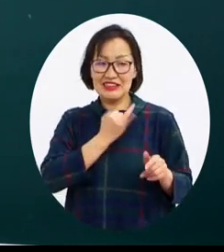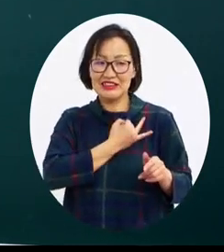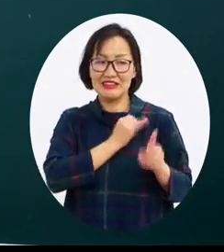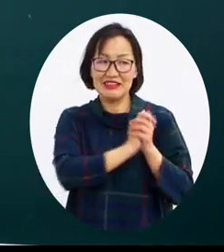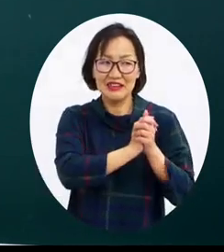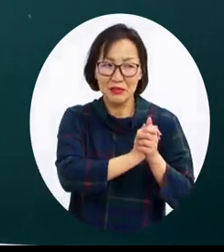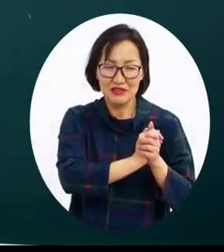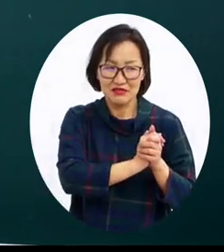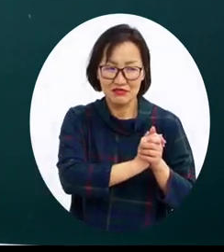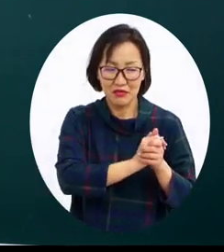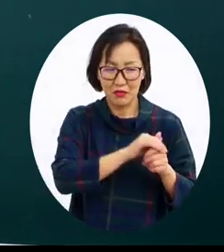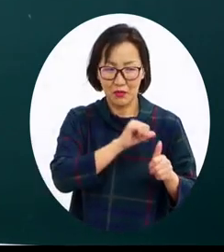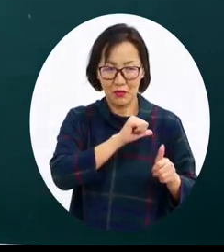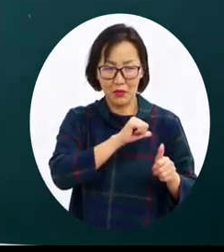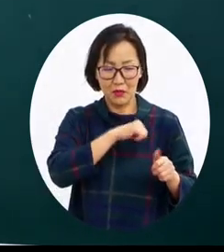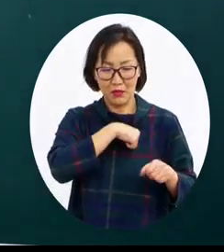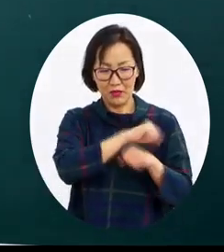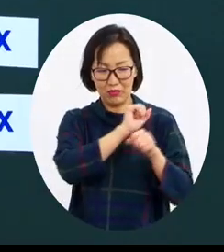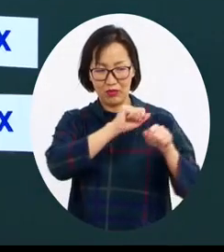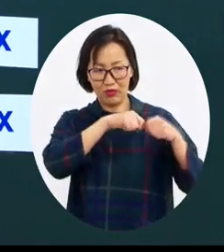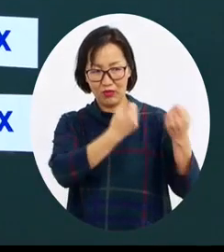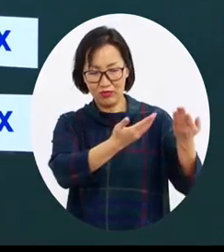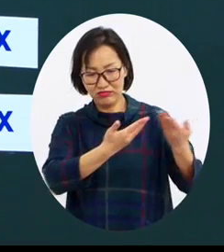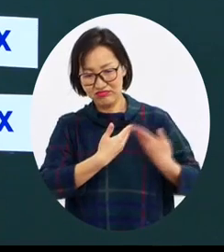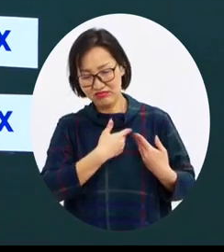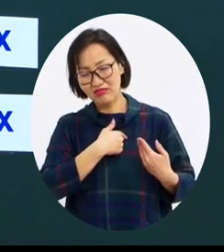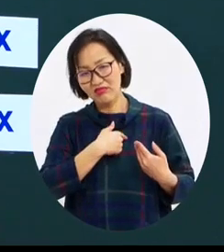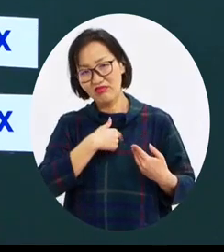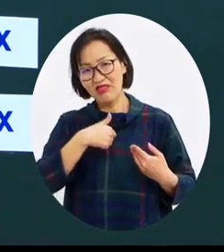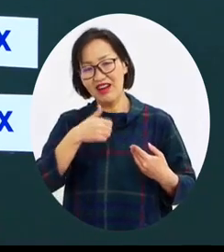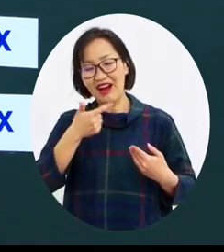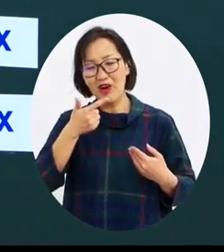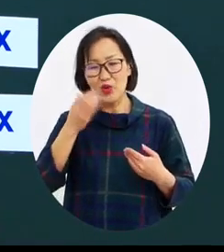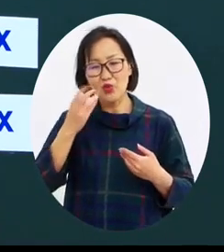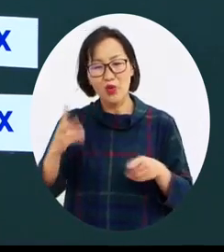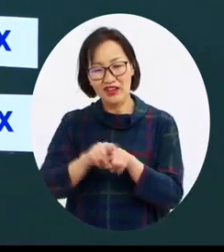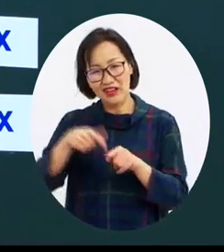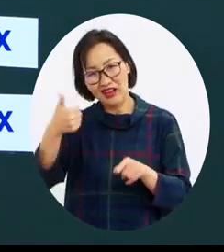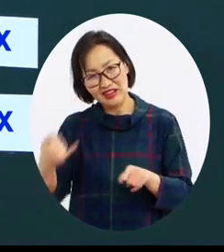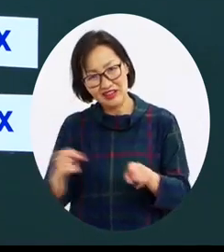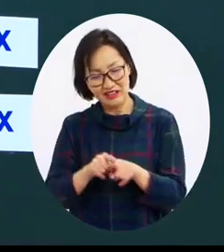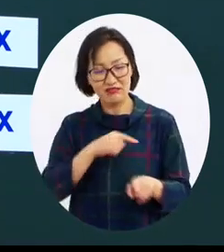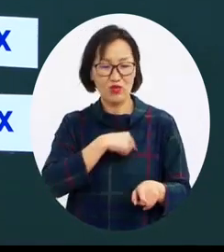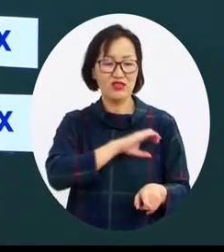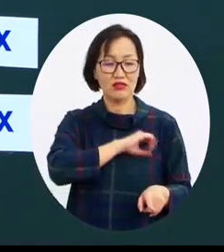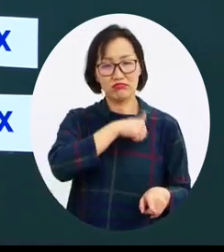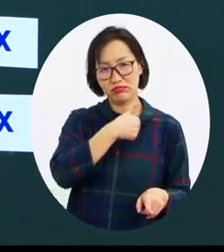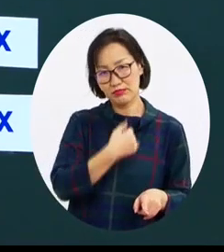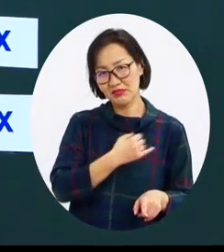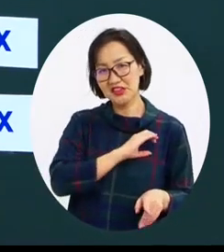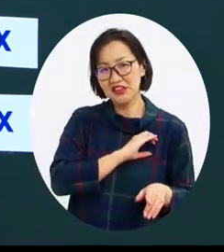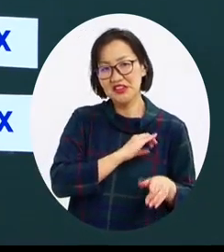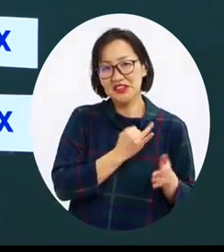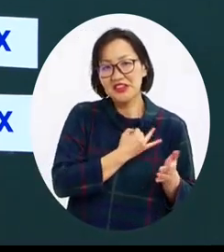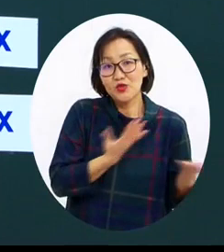найдаж итгэж байсан хүн хэрвээ урмын хуулах юм бол бас хүний сэтгэл ингэж ээддэг байх нь байна.